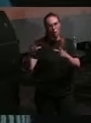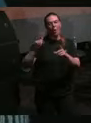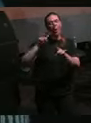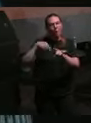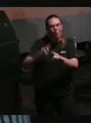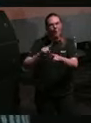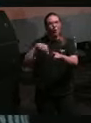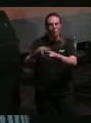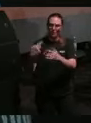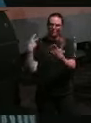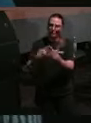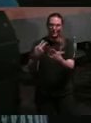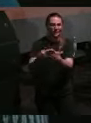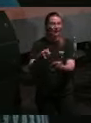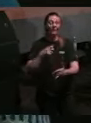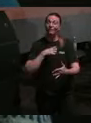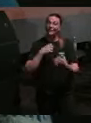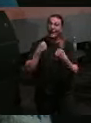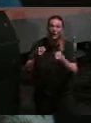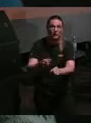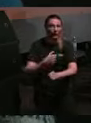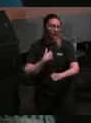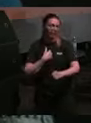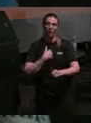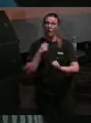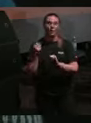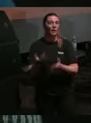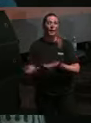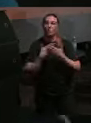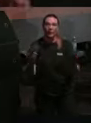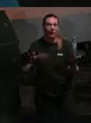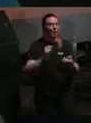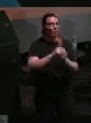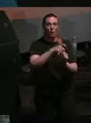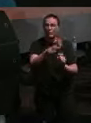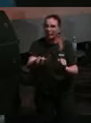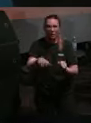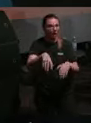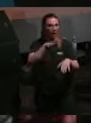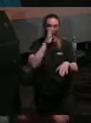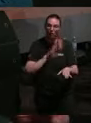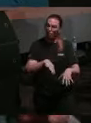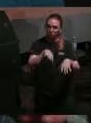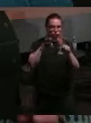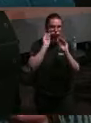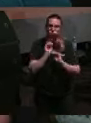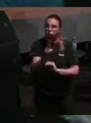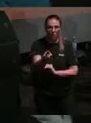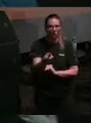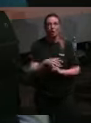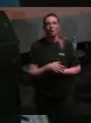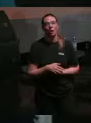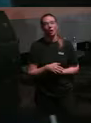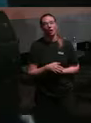at det ikke nytter å engasjere seg, at politikerne ikke tar dette på alvor, at man kommer til å sitte igjen med denne oppvasken uansett. Det handler også om at